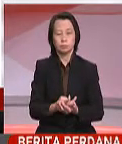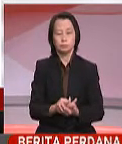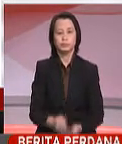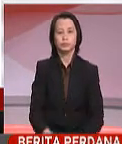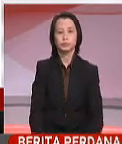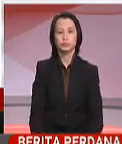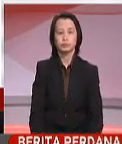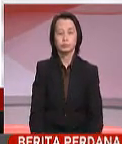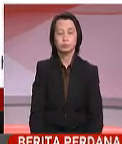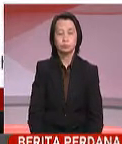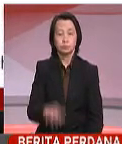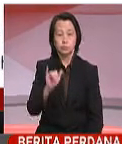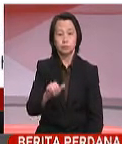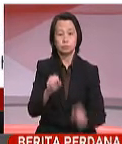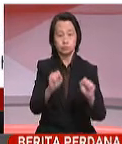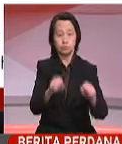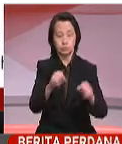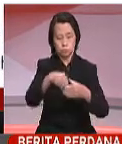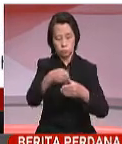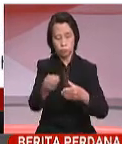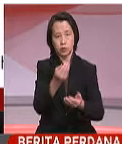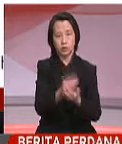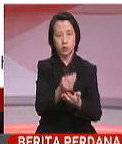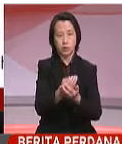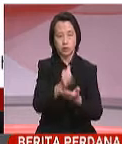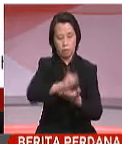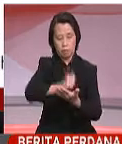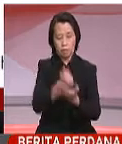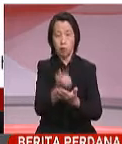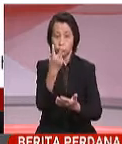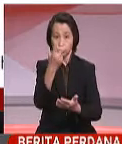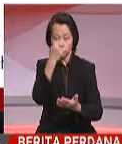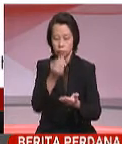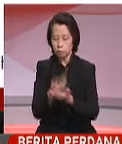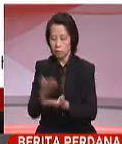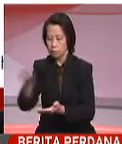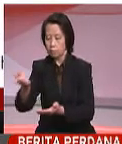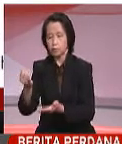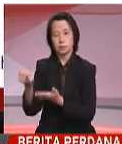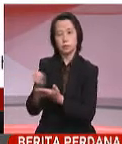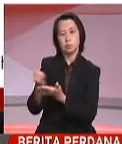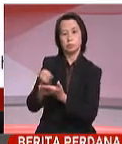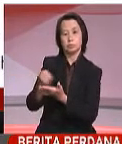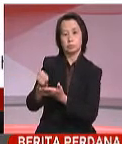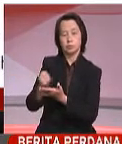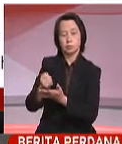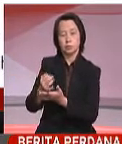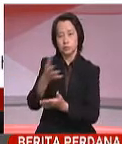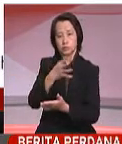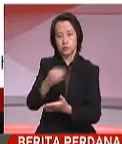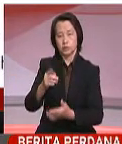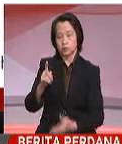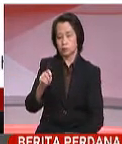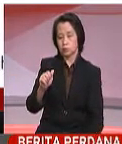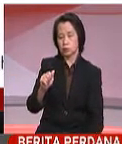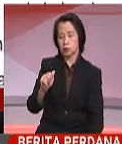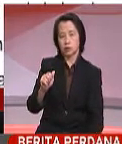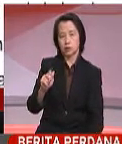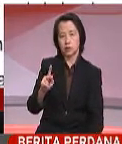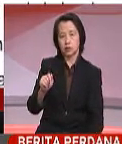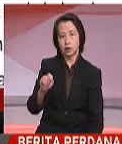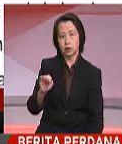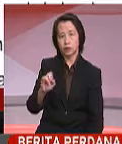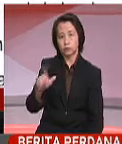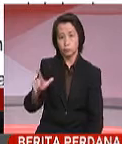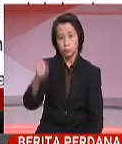Tengku Abdul Aziz yang membenarkan pengeluaran akaun dua kwsp untuk membeli produk perlindungan insurans dan Takaful Hayat